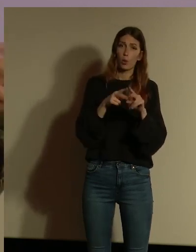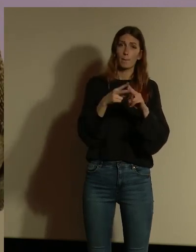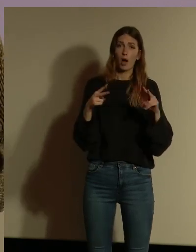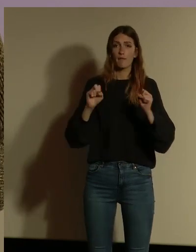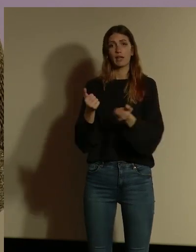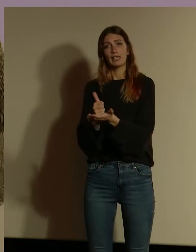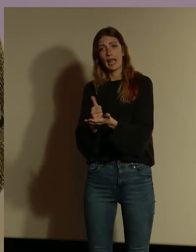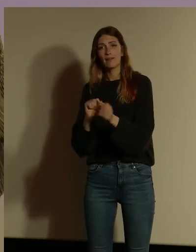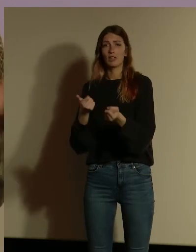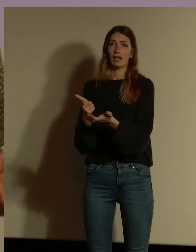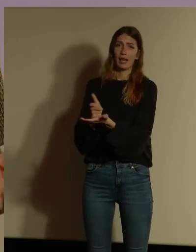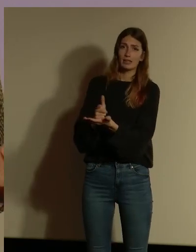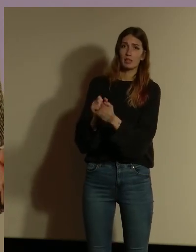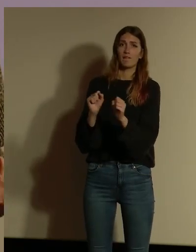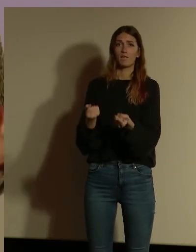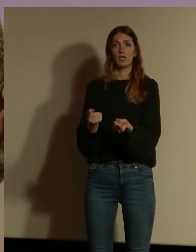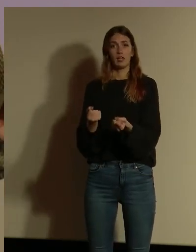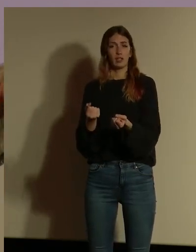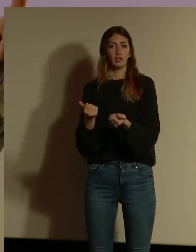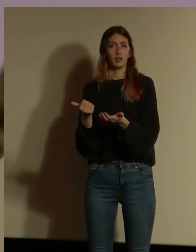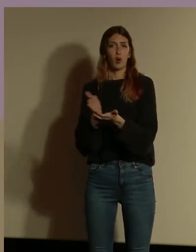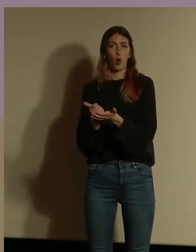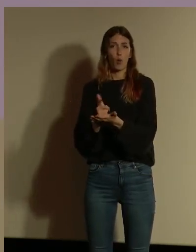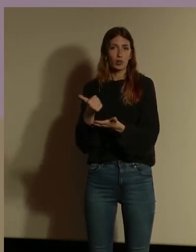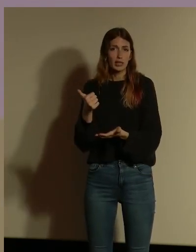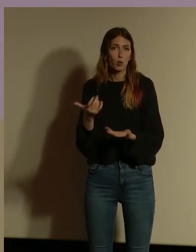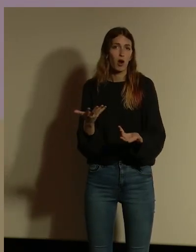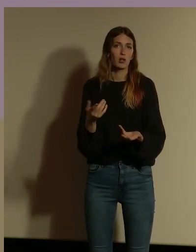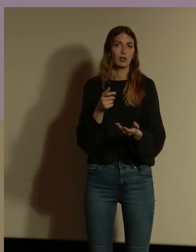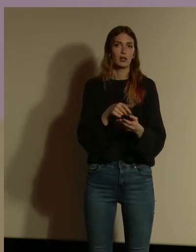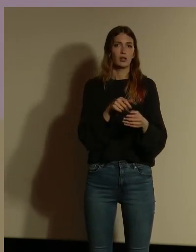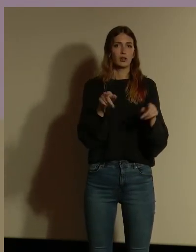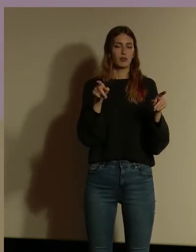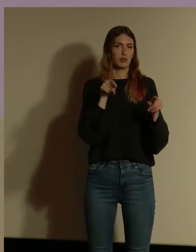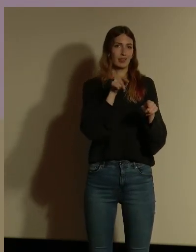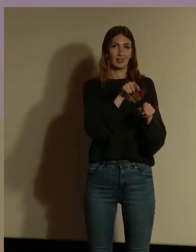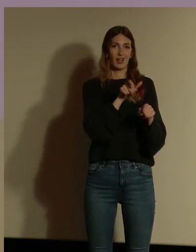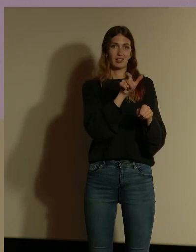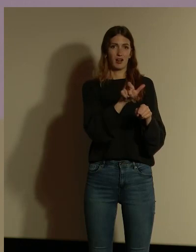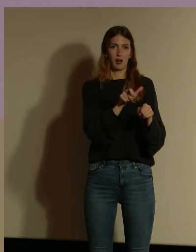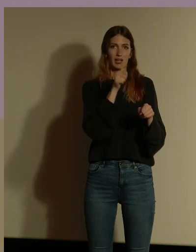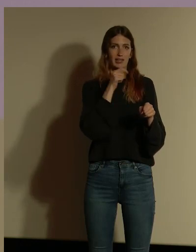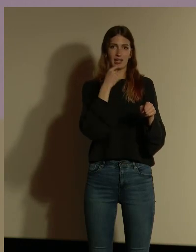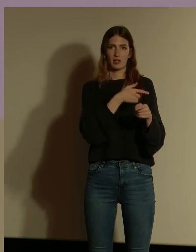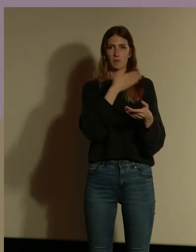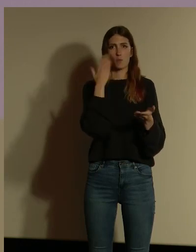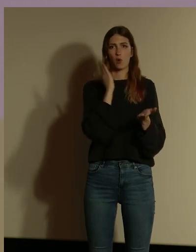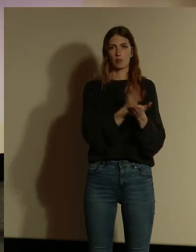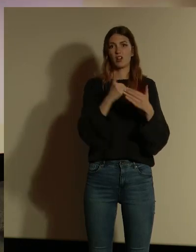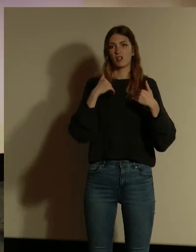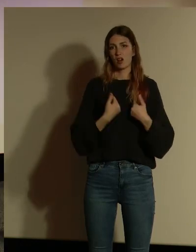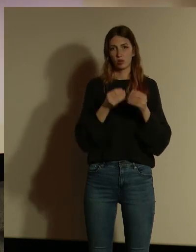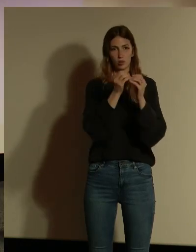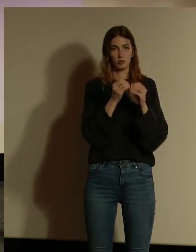gei või lesbi või homoseksuaalne. Lihtsalt seda sõna eesti keeles ei eksi, mida kahjuks meedias väga